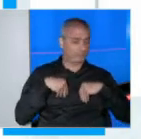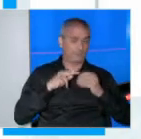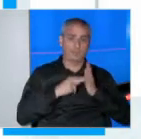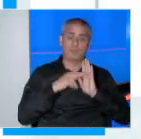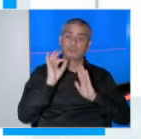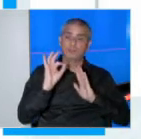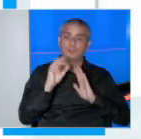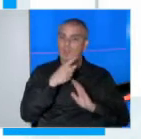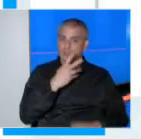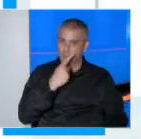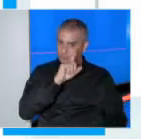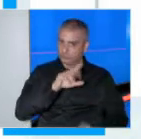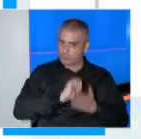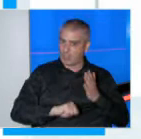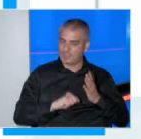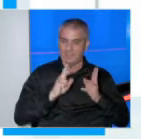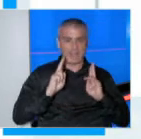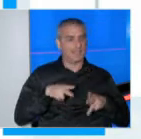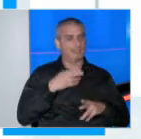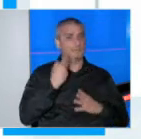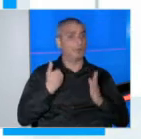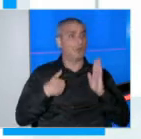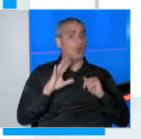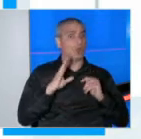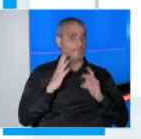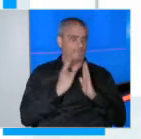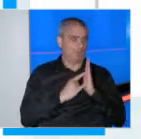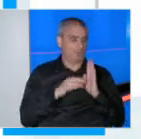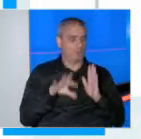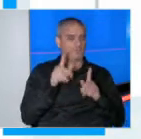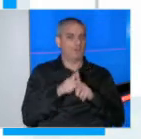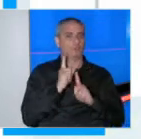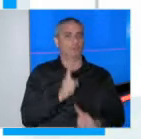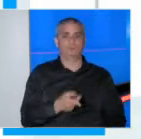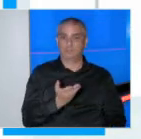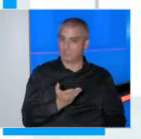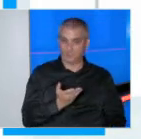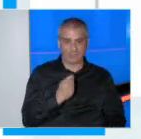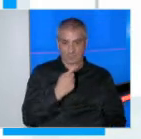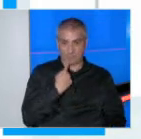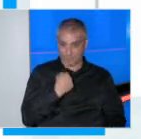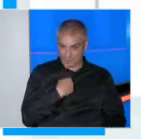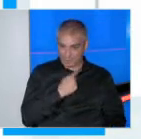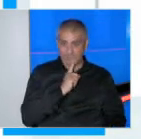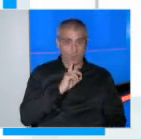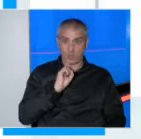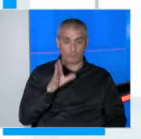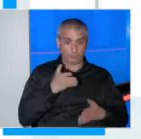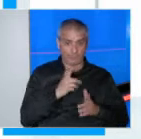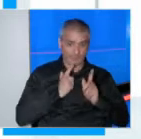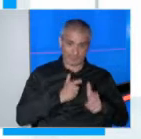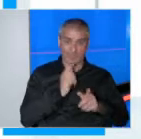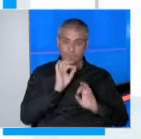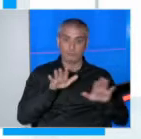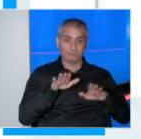מדיניותם. את מעיזה לשלול לגיטימציה מממשלת רוב חוקית שנבחרה כדין, כך הוא אומר. את קוראת לאמהות לא לשלוח את בניהן להילחם